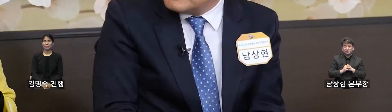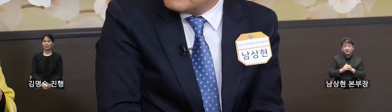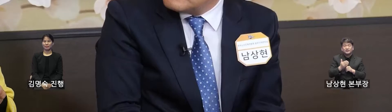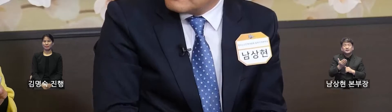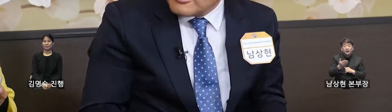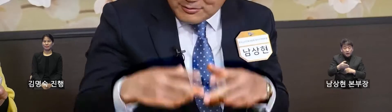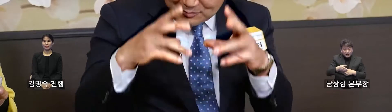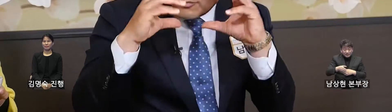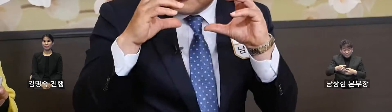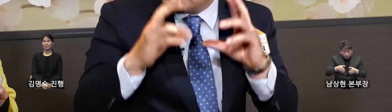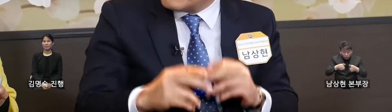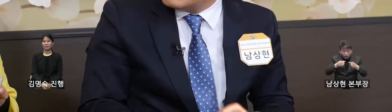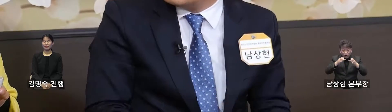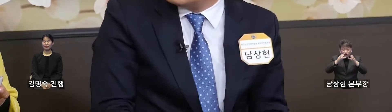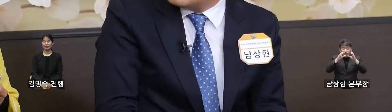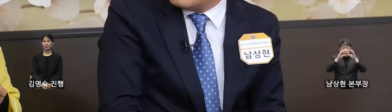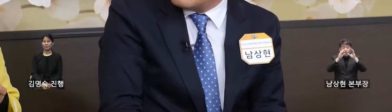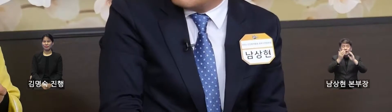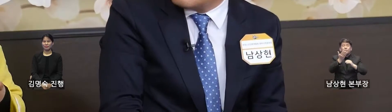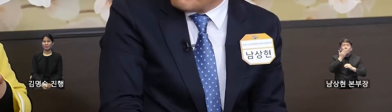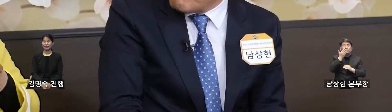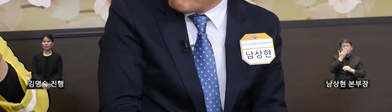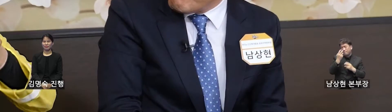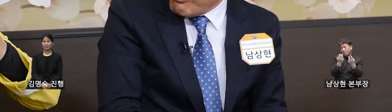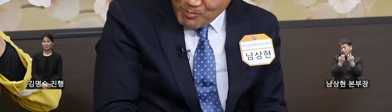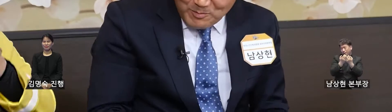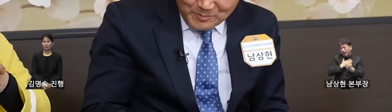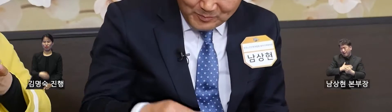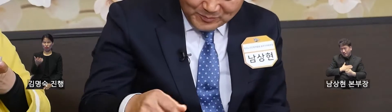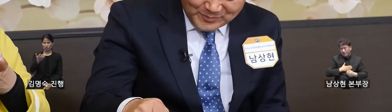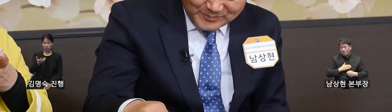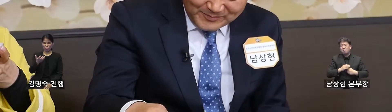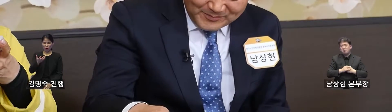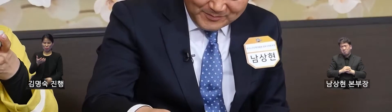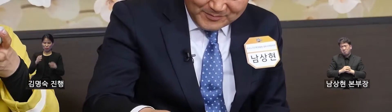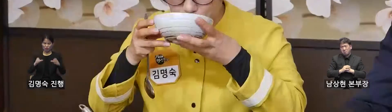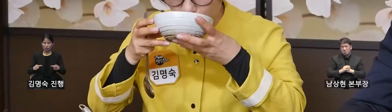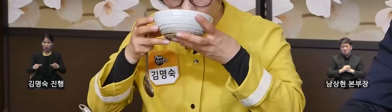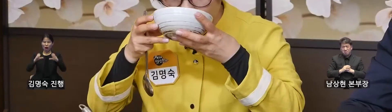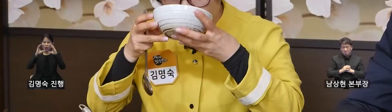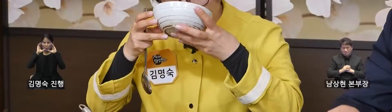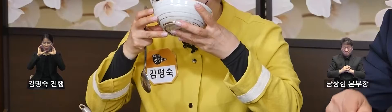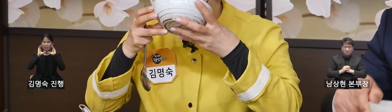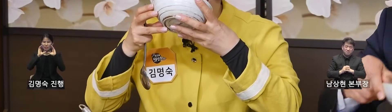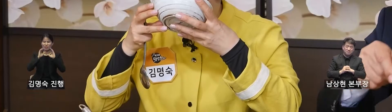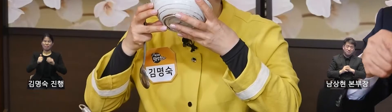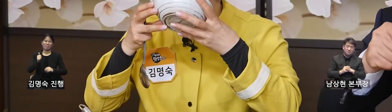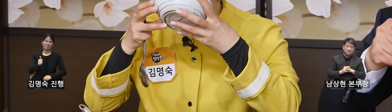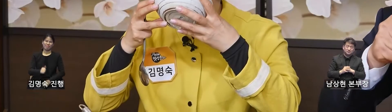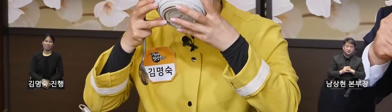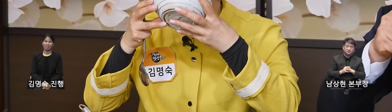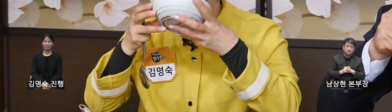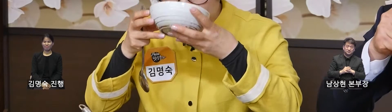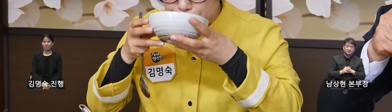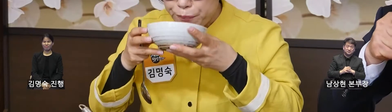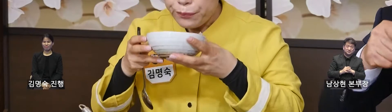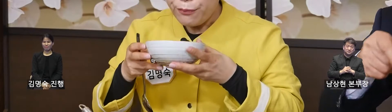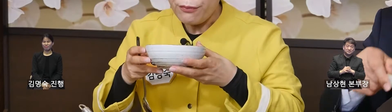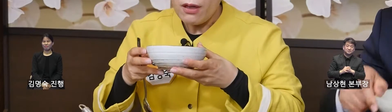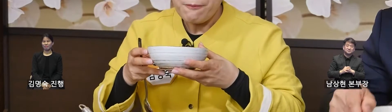드실 줄 아시네요. 그냥 그렇게 마시는 거 보니까 밥을 이렇게 탁 들고 마셔야 돼요. 네.